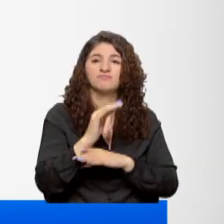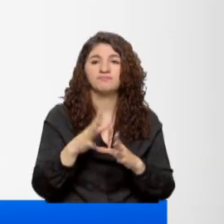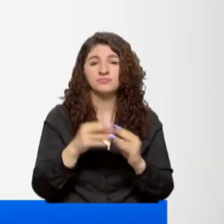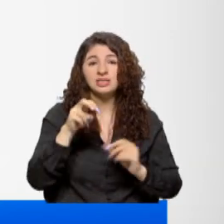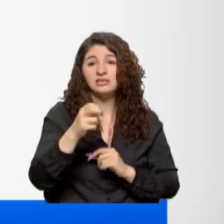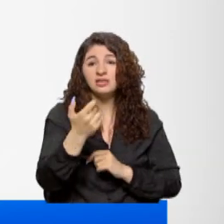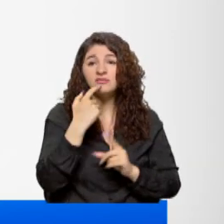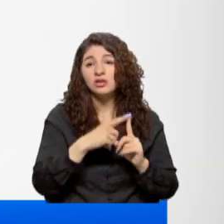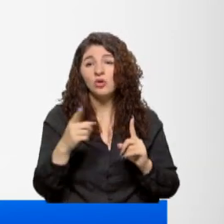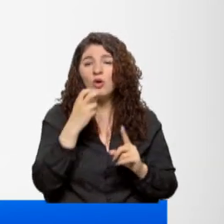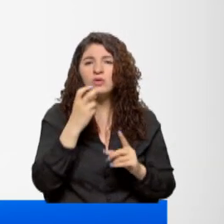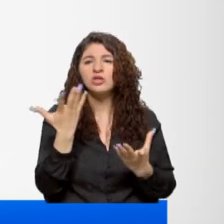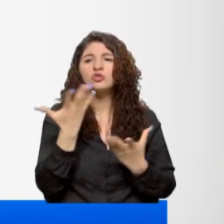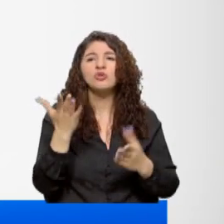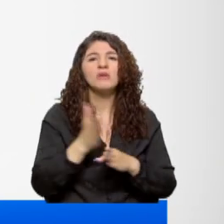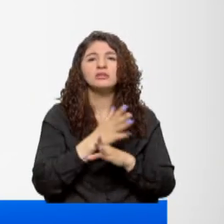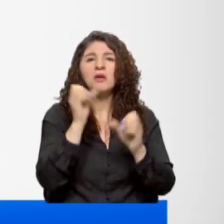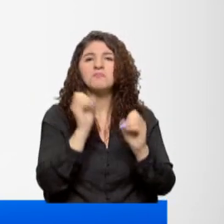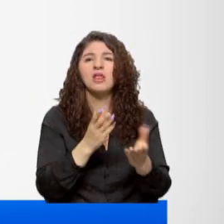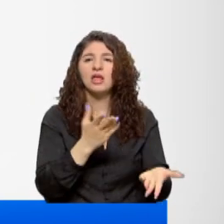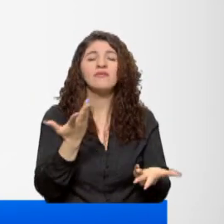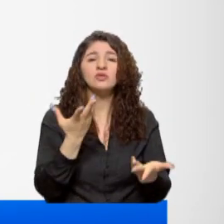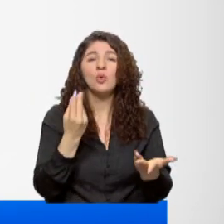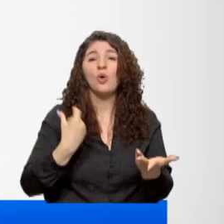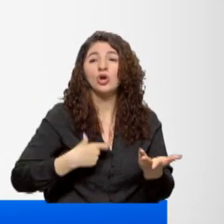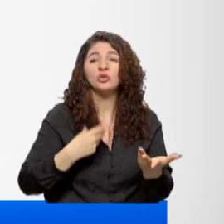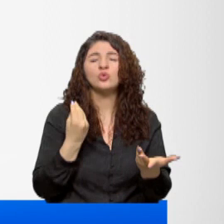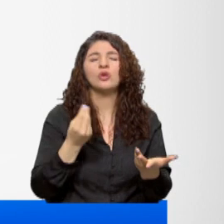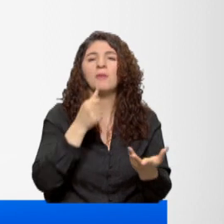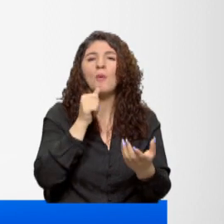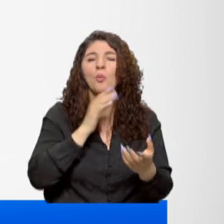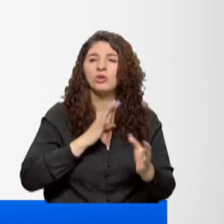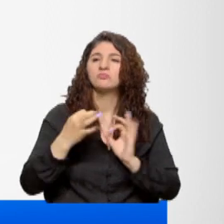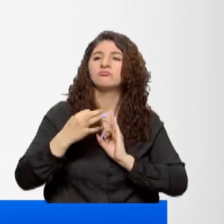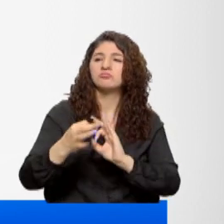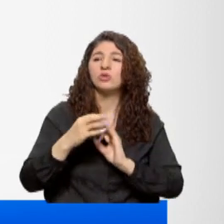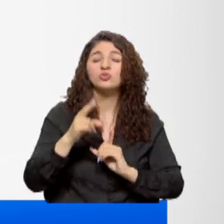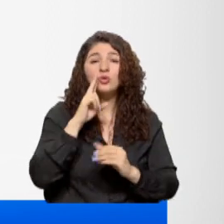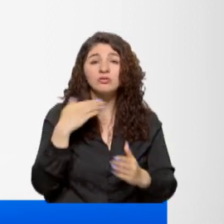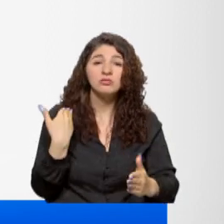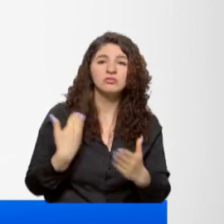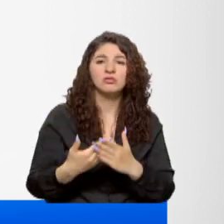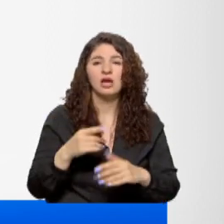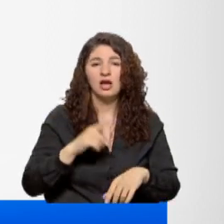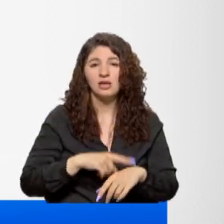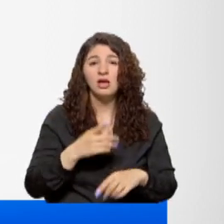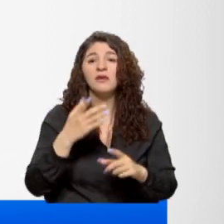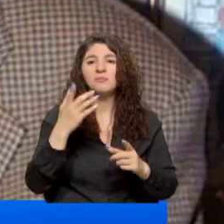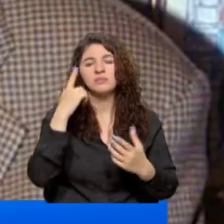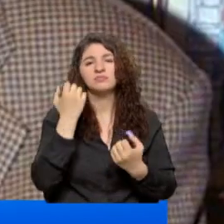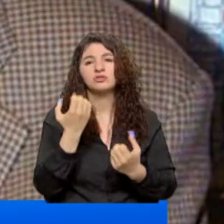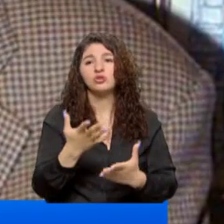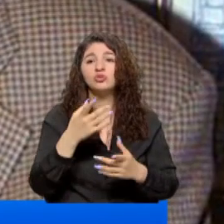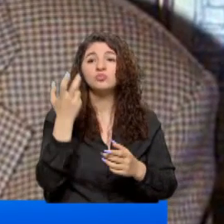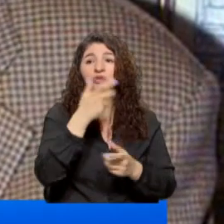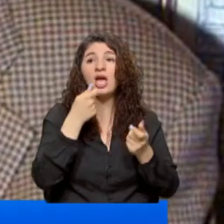etti 86 yıllık ömründe ne çok eser bıraktı ve çok özel çok güzel bir Babaoğlu ilişkisidir son anına kadar Başımız sağ olsun